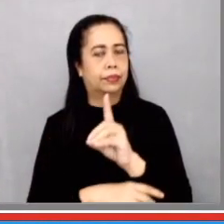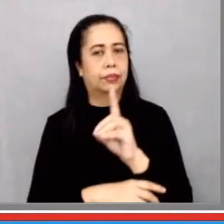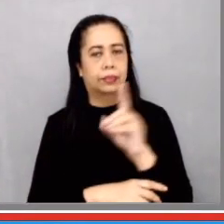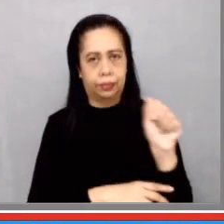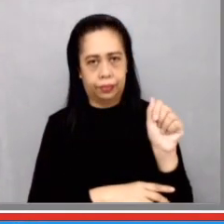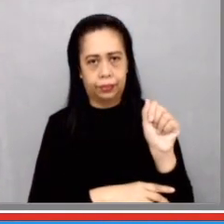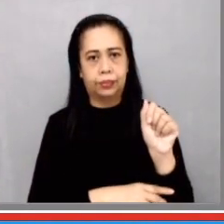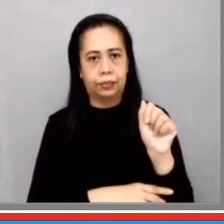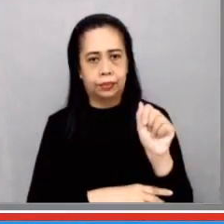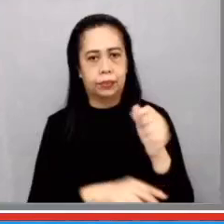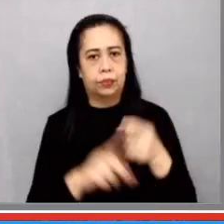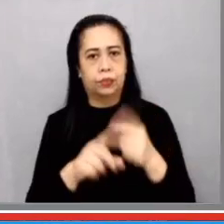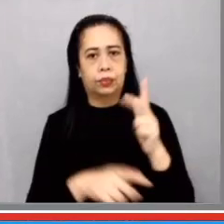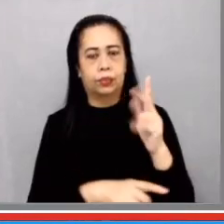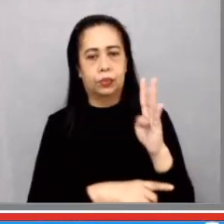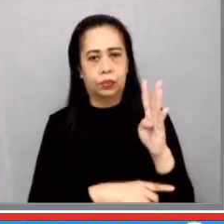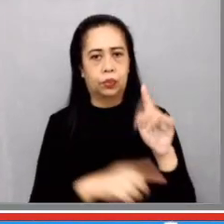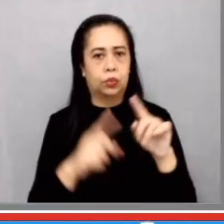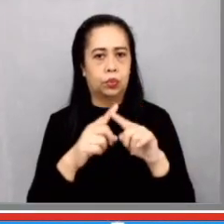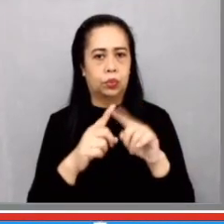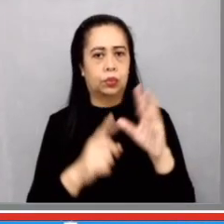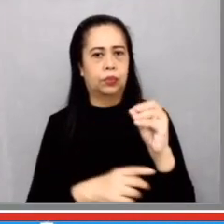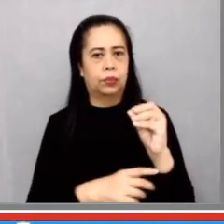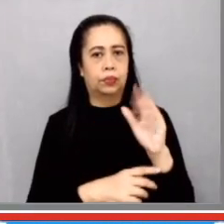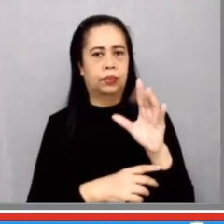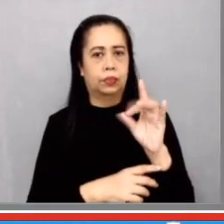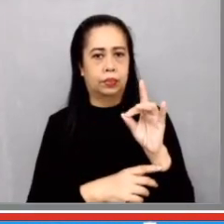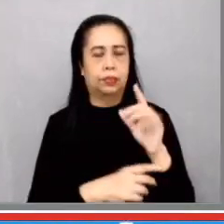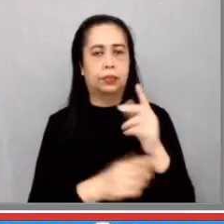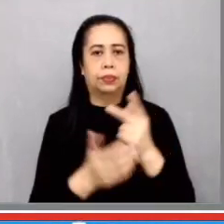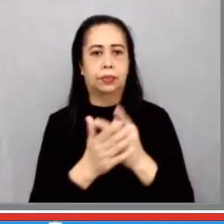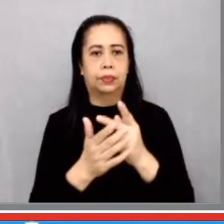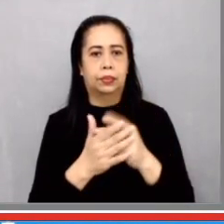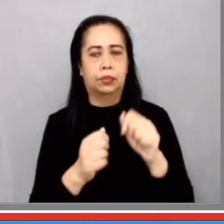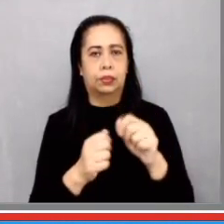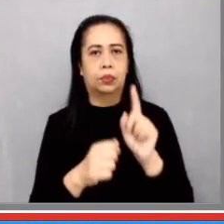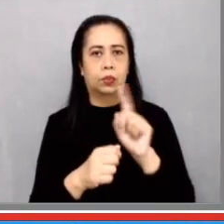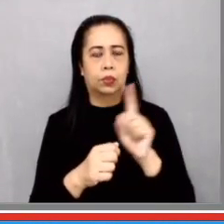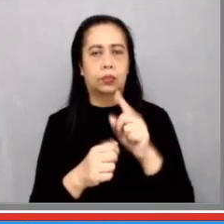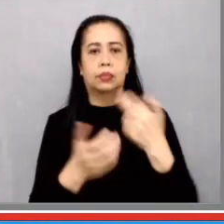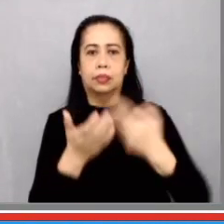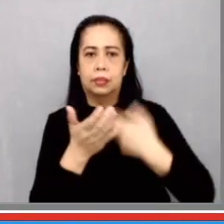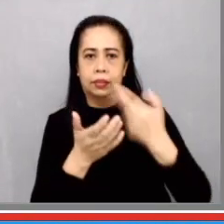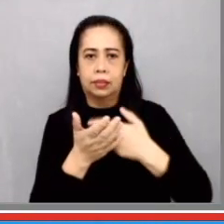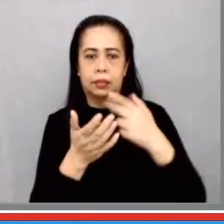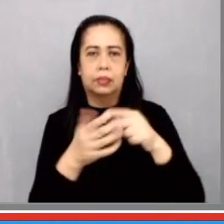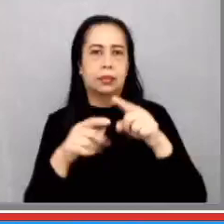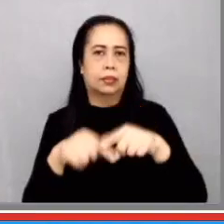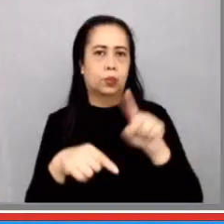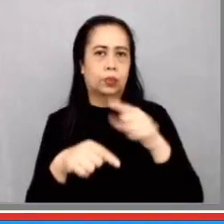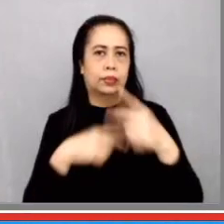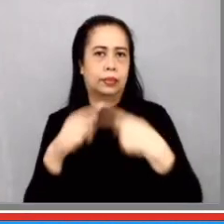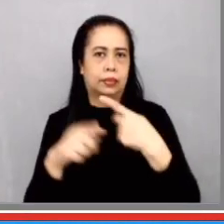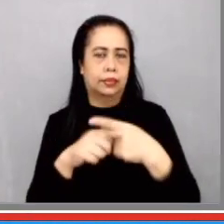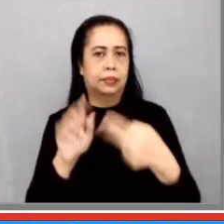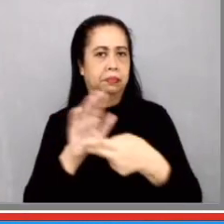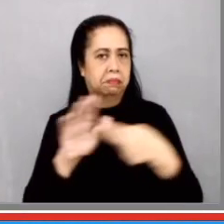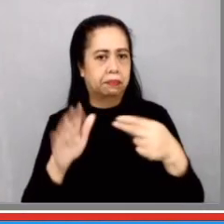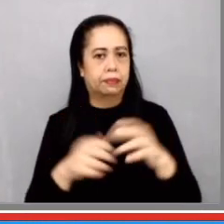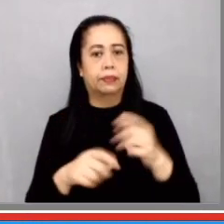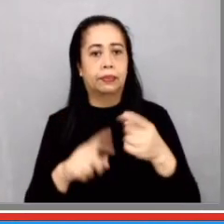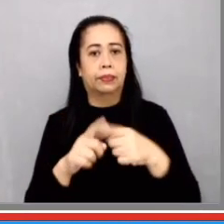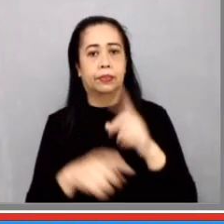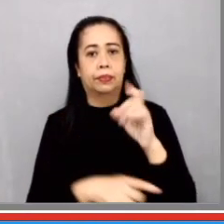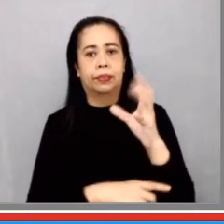mula 34 hanggang 58 pesos ang presyo ng kada kilo ng bigas, depende sa uri nito. Mula